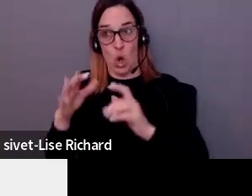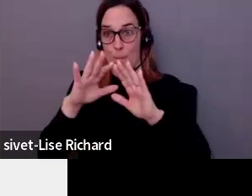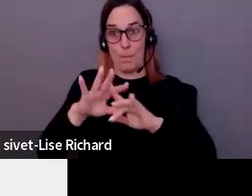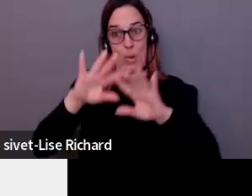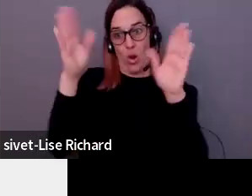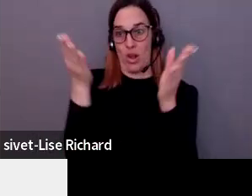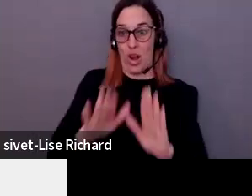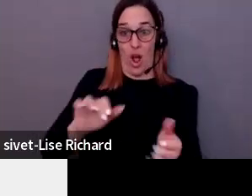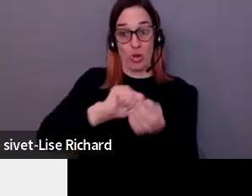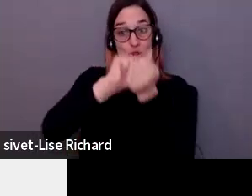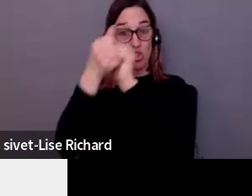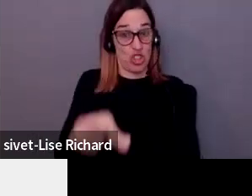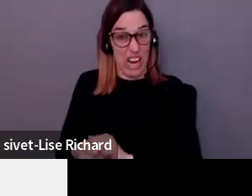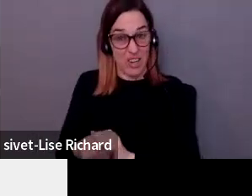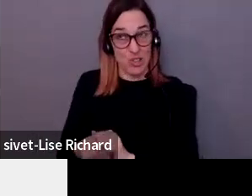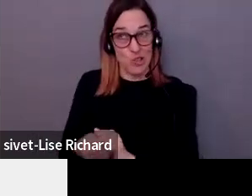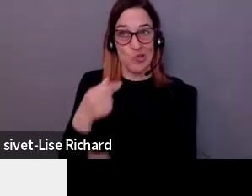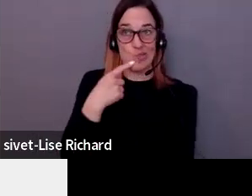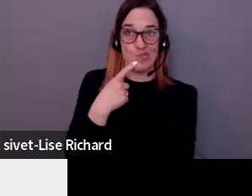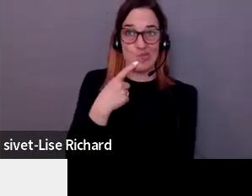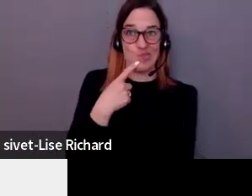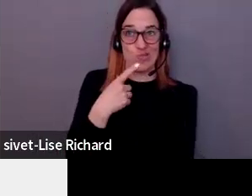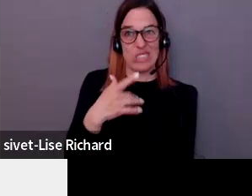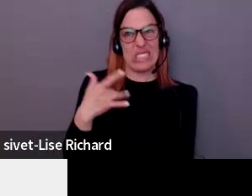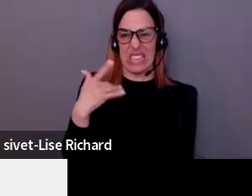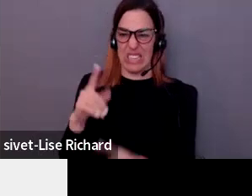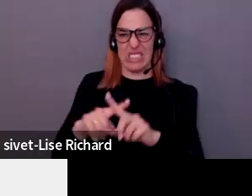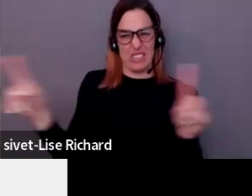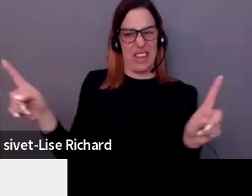différente. Puis là, on se dit, il me semble que ça m'avantage pas.